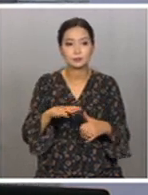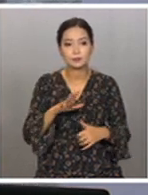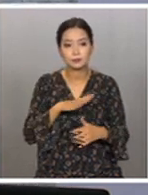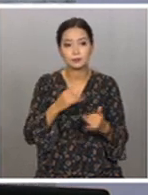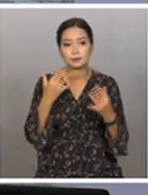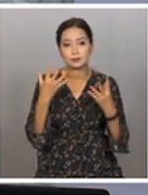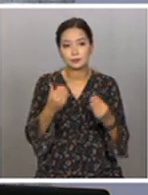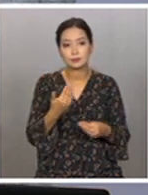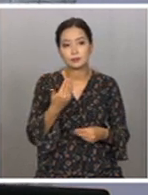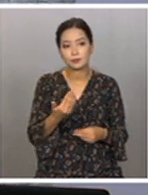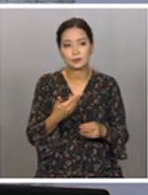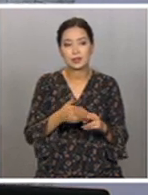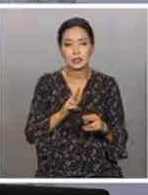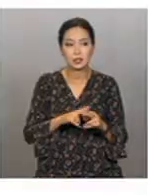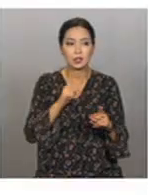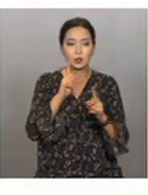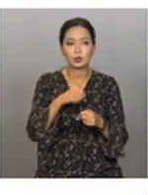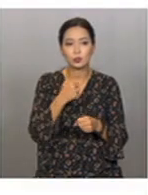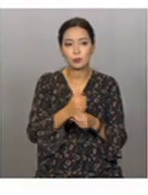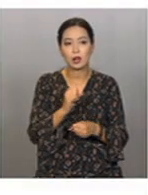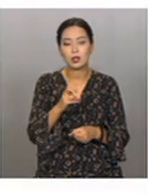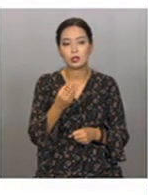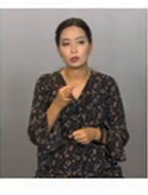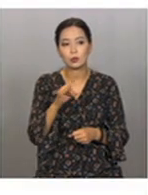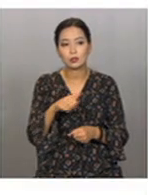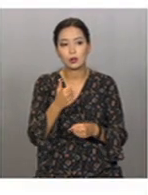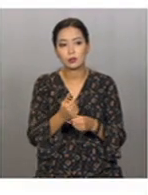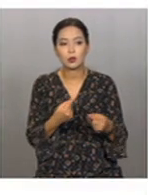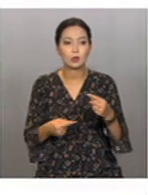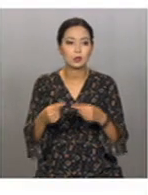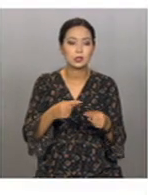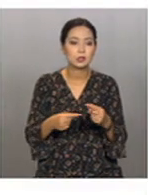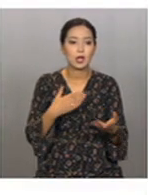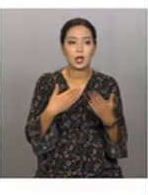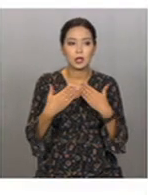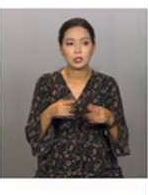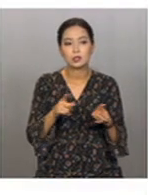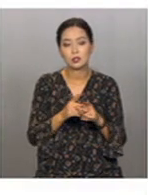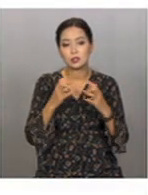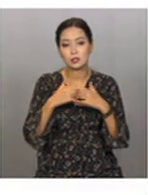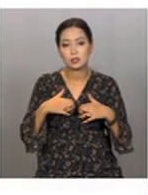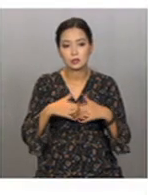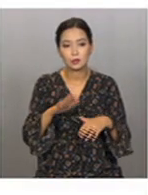Бүгінгі сабақта кеңес үкіметі мен Алашорда үкіметінің өзара қарым-қатынастары туралы талқылайтын боламыз.